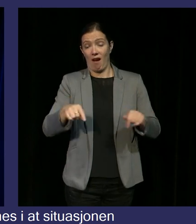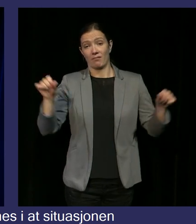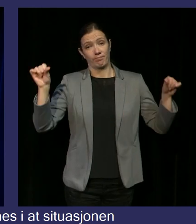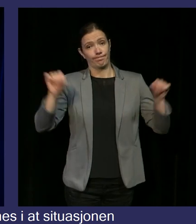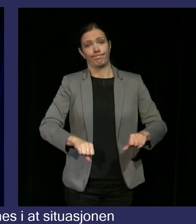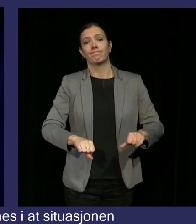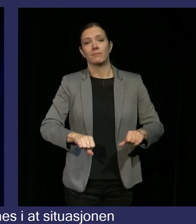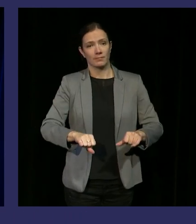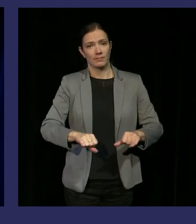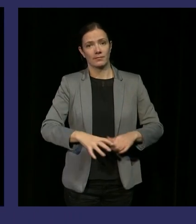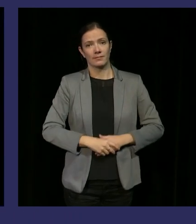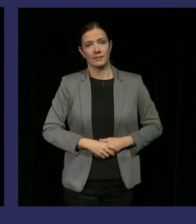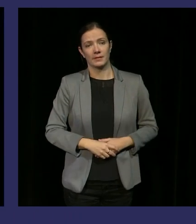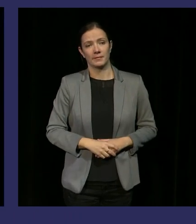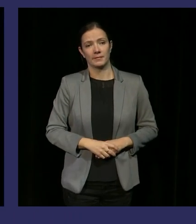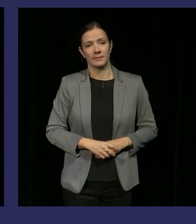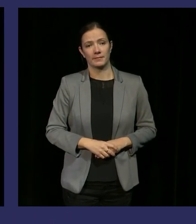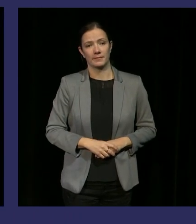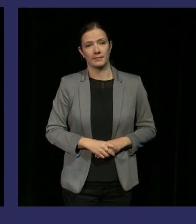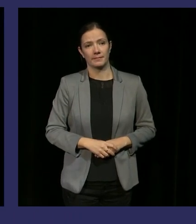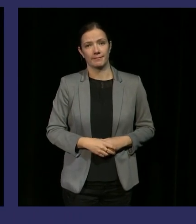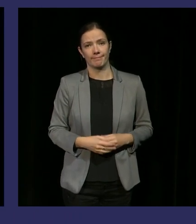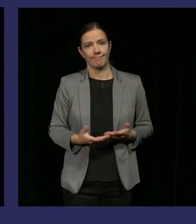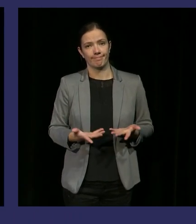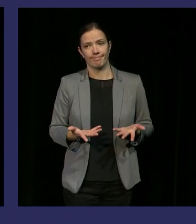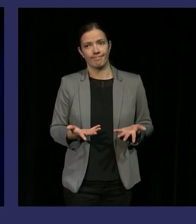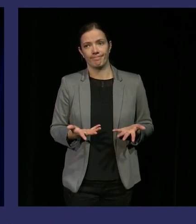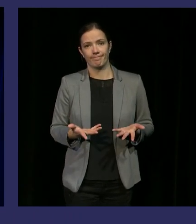Norge I dag.